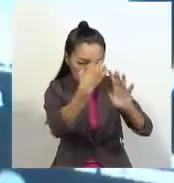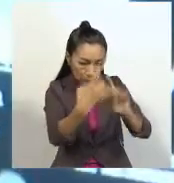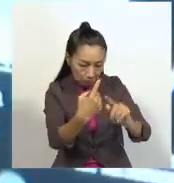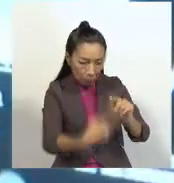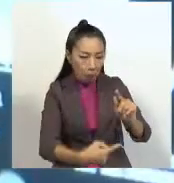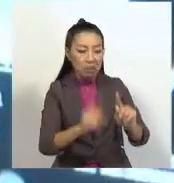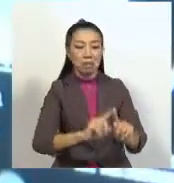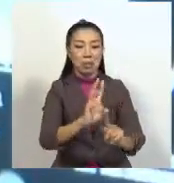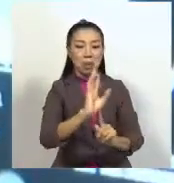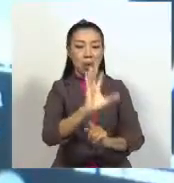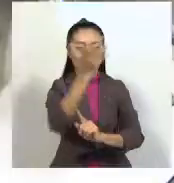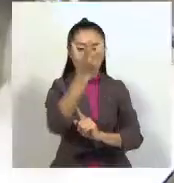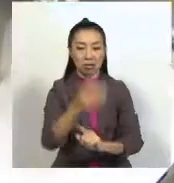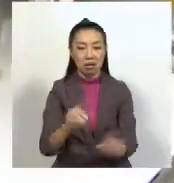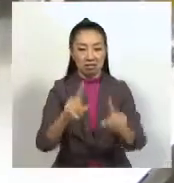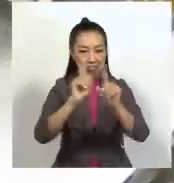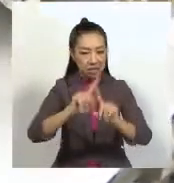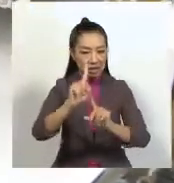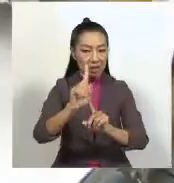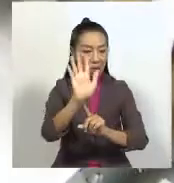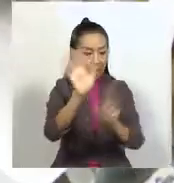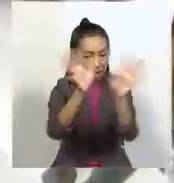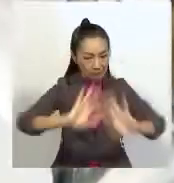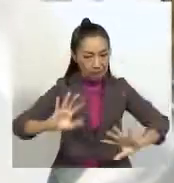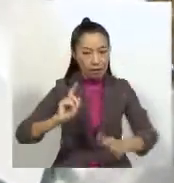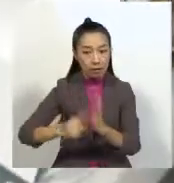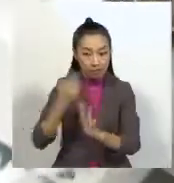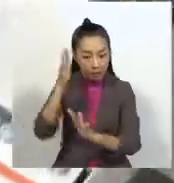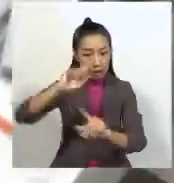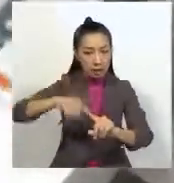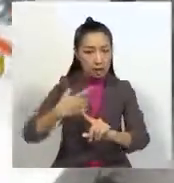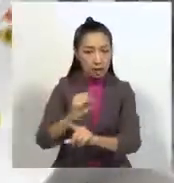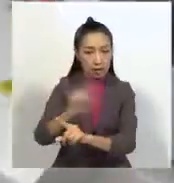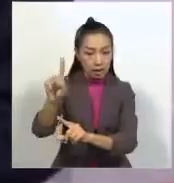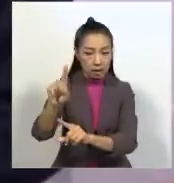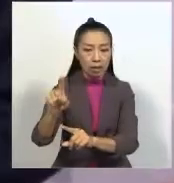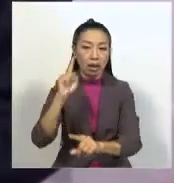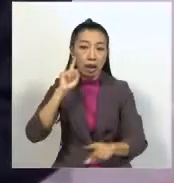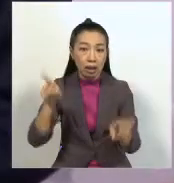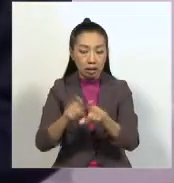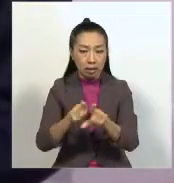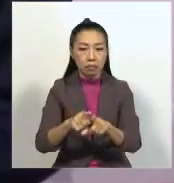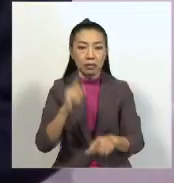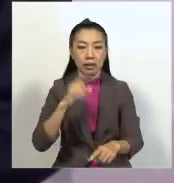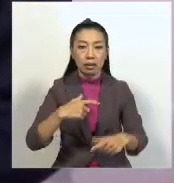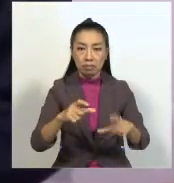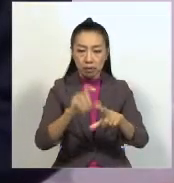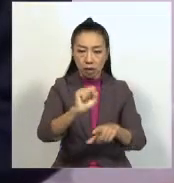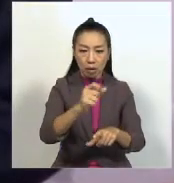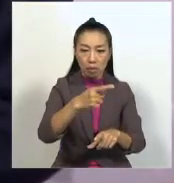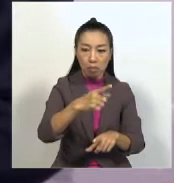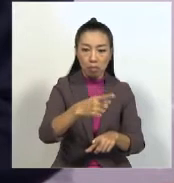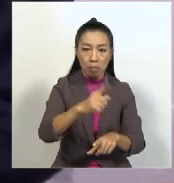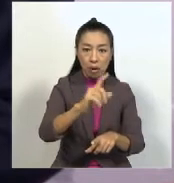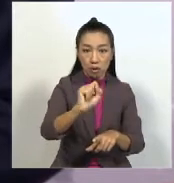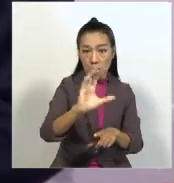ตั้งแต่วันที่1ตุลาคมนี้เป็นต้นไปนั้นเราจะเพิ่มสิทธิประโยชน์ในระบบหลักประกันสุขภาพทั่วหน้าให้รวมถึงการให้ยาต้านไวรัส